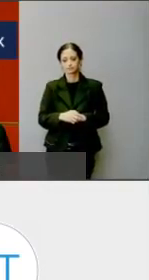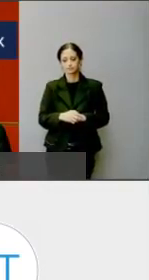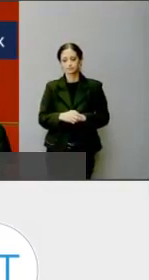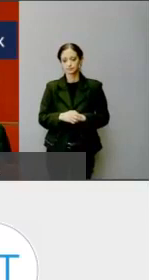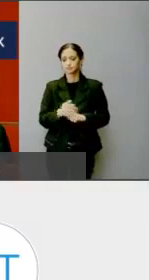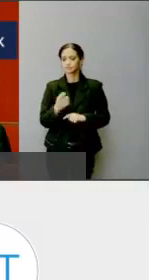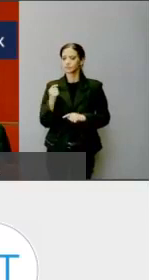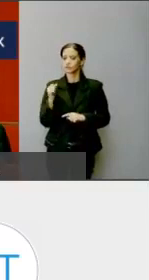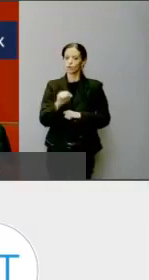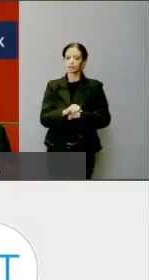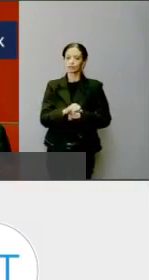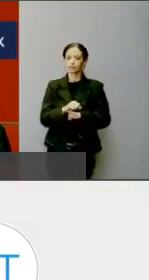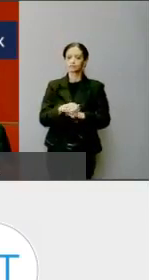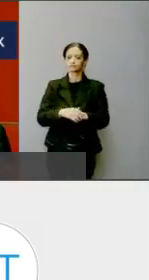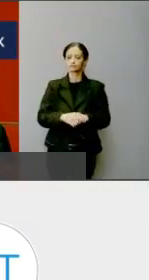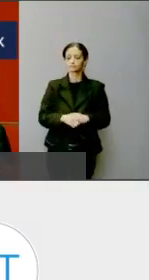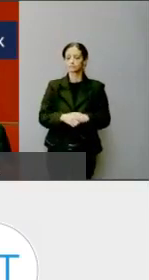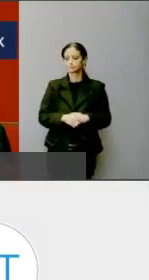contrario